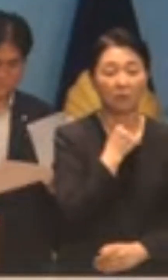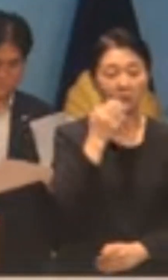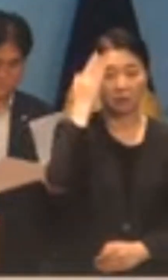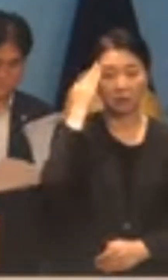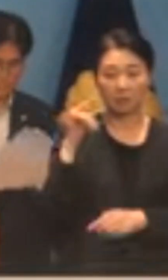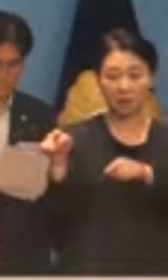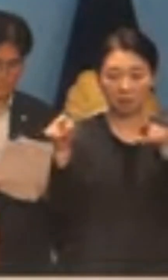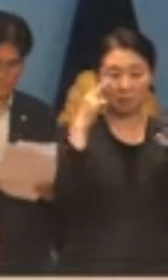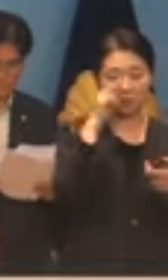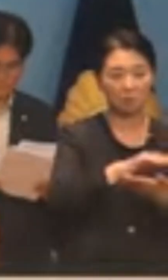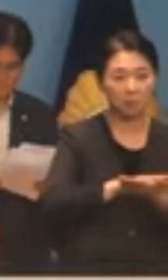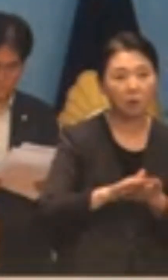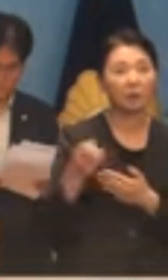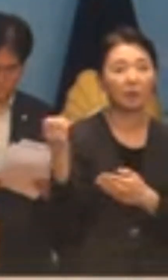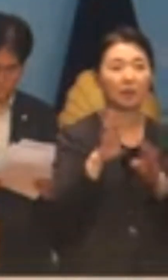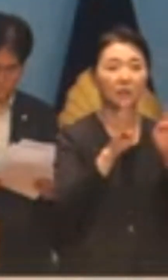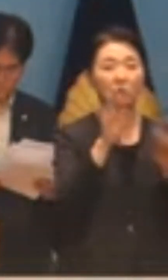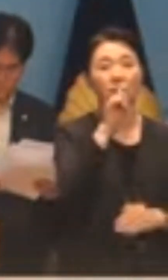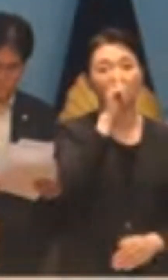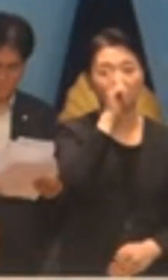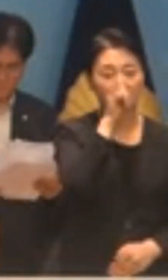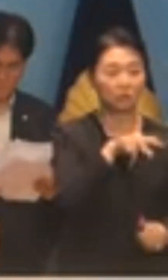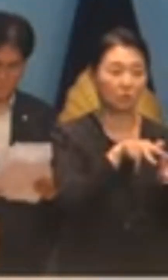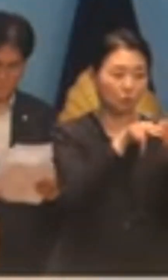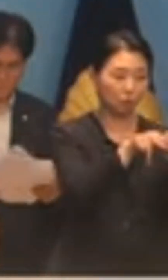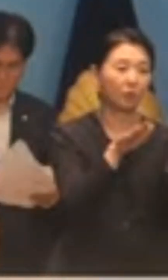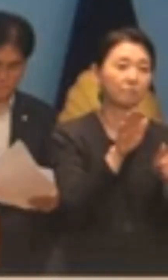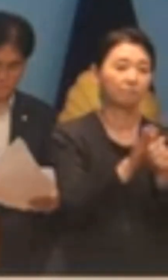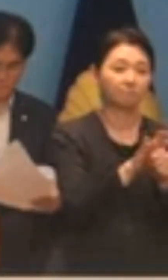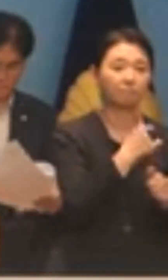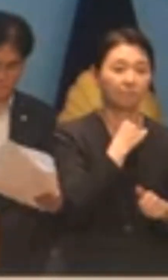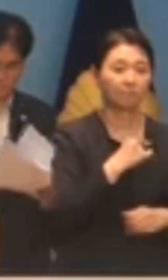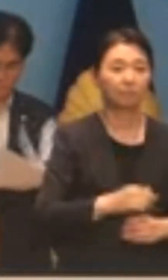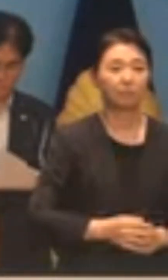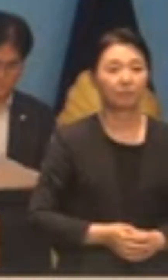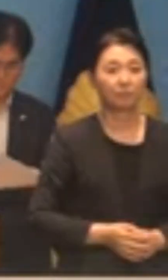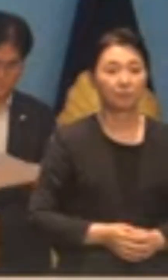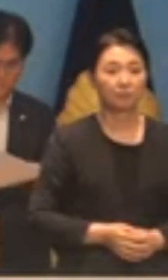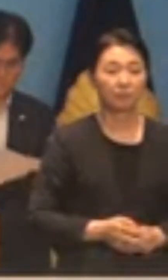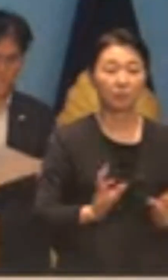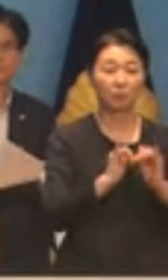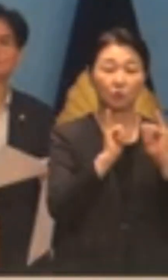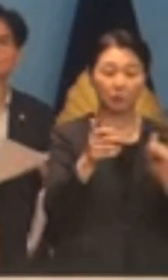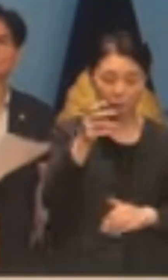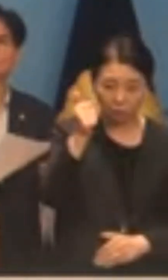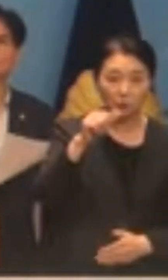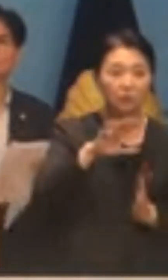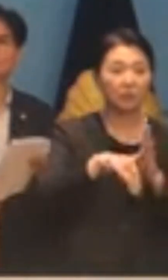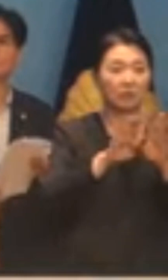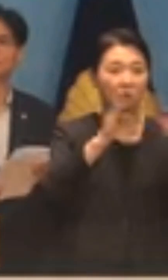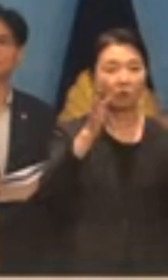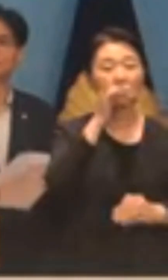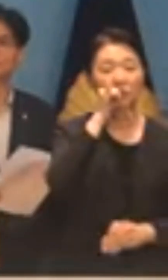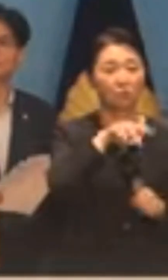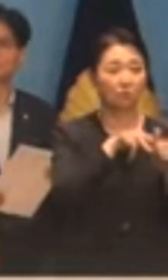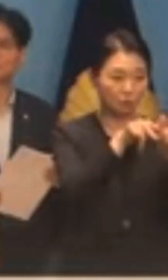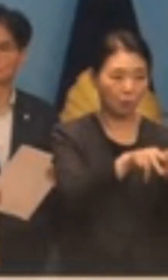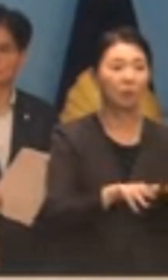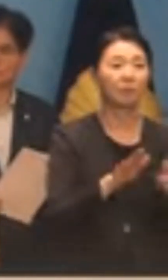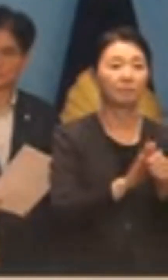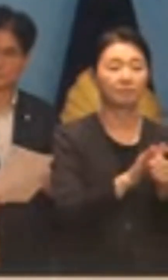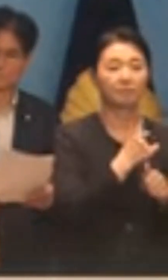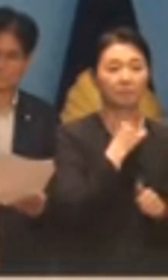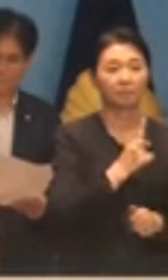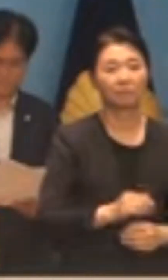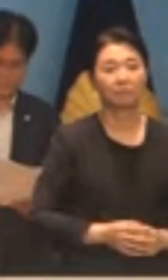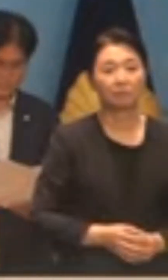한반도의 평화의 물꼬를 다시 열 수 있는 후보를 지지합니다. 국민 주권 시대를 열 수 있는 후보를